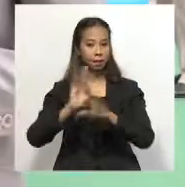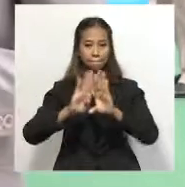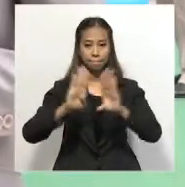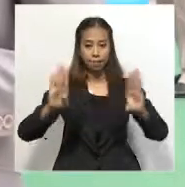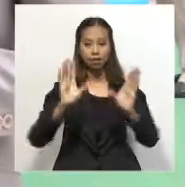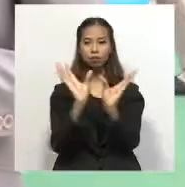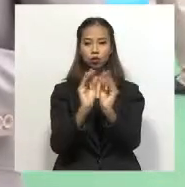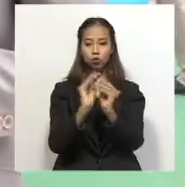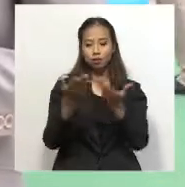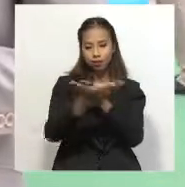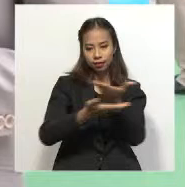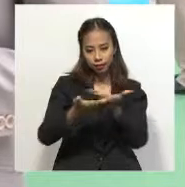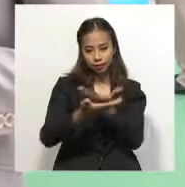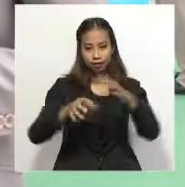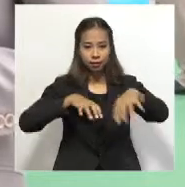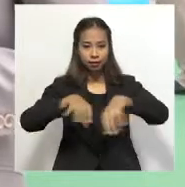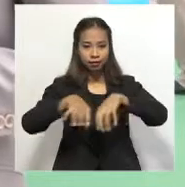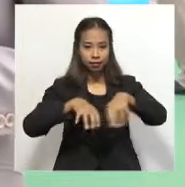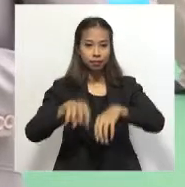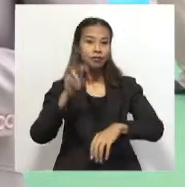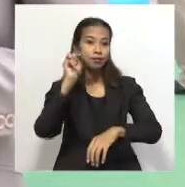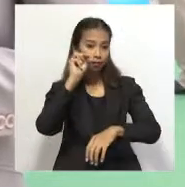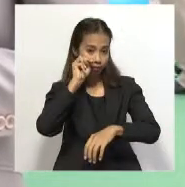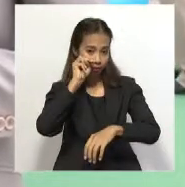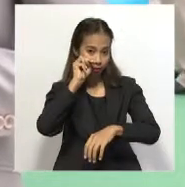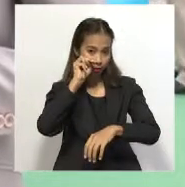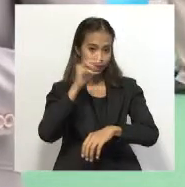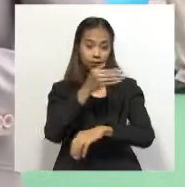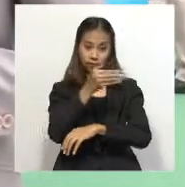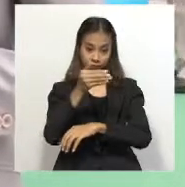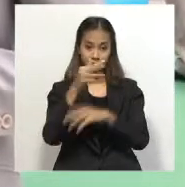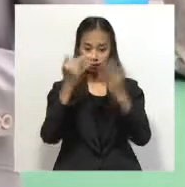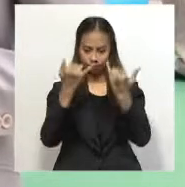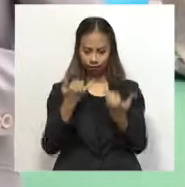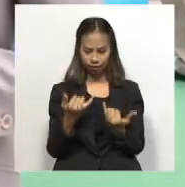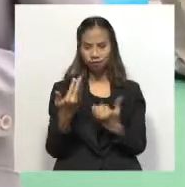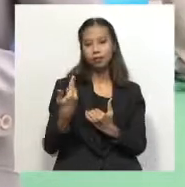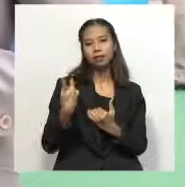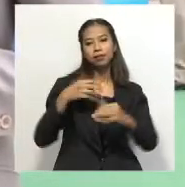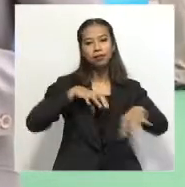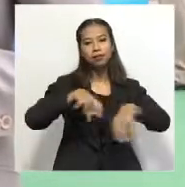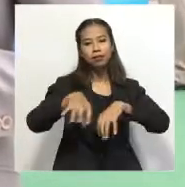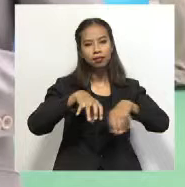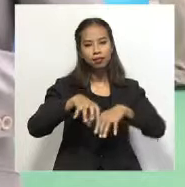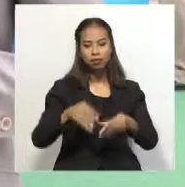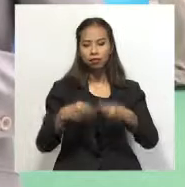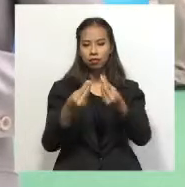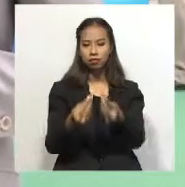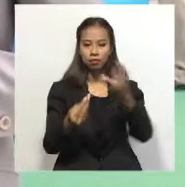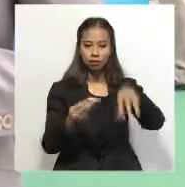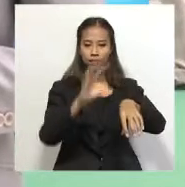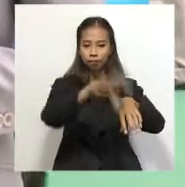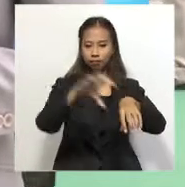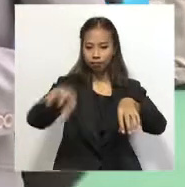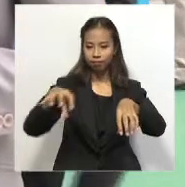านเสวนาการบริหารจัดการน้ำของประเทศครับซึ่งการเสวนาในครั้งนี้นะครับก็จัดขึ้นเพื่อที่จะให้หน่วยงานต่างๆนะครับรวมถึงข้า